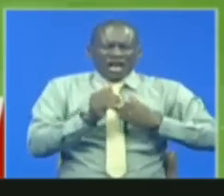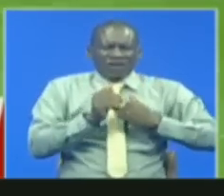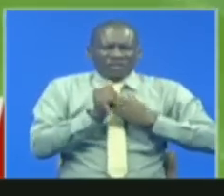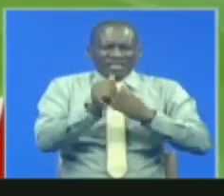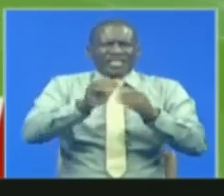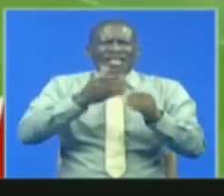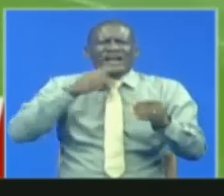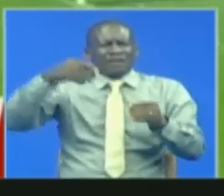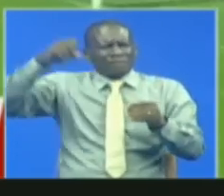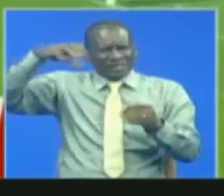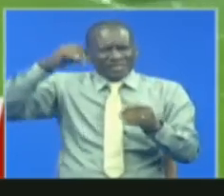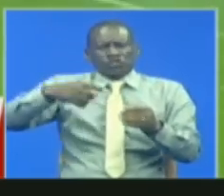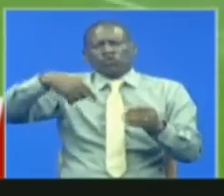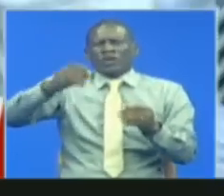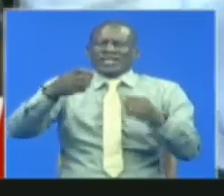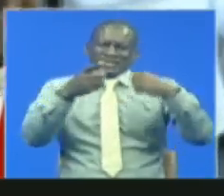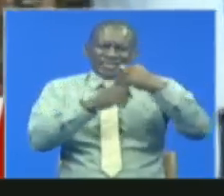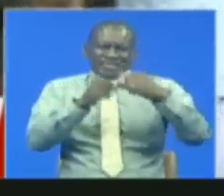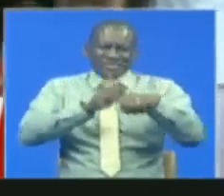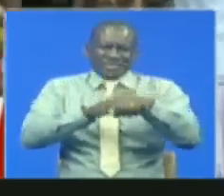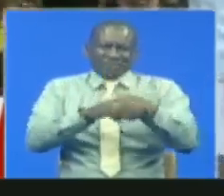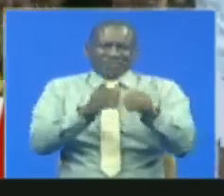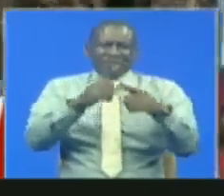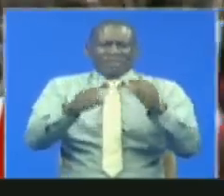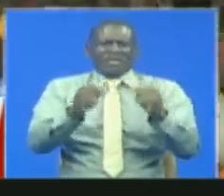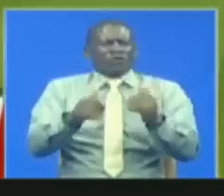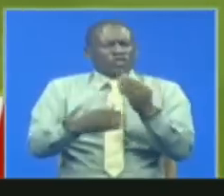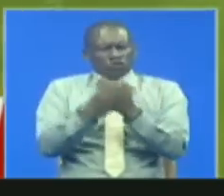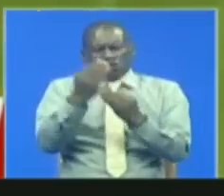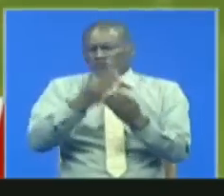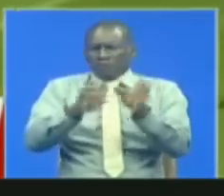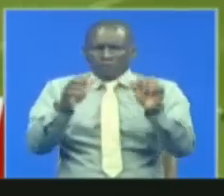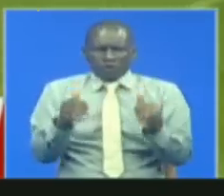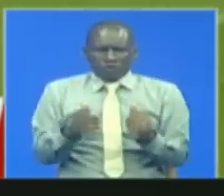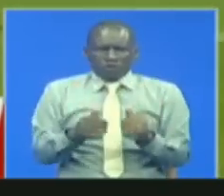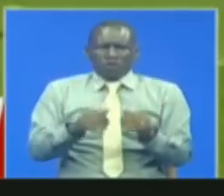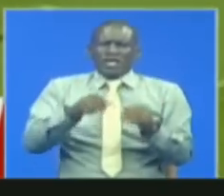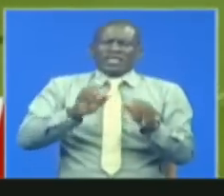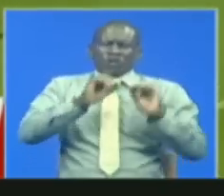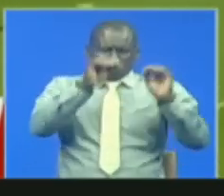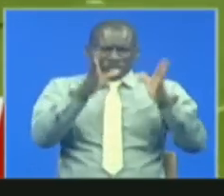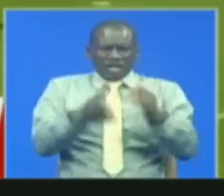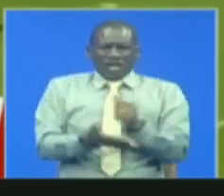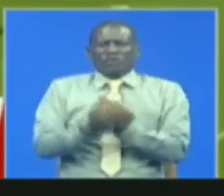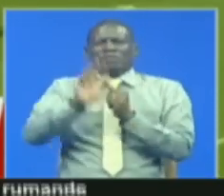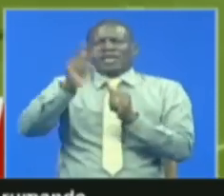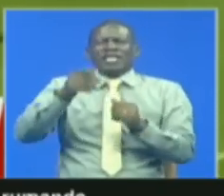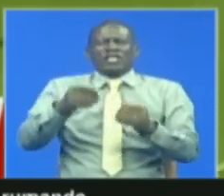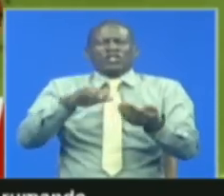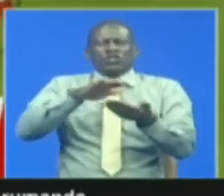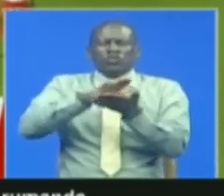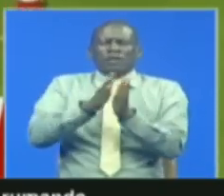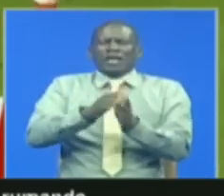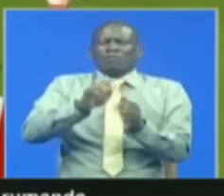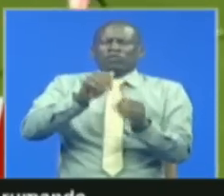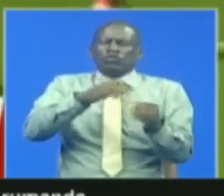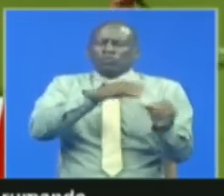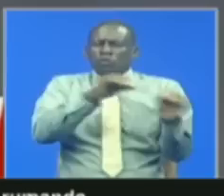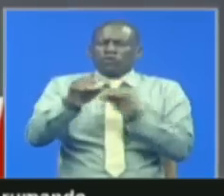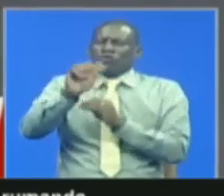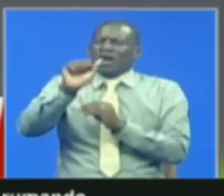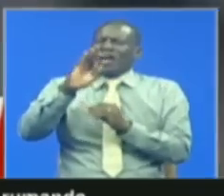kutoka sare mara moja bado hajaridhika. Aidha Migne amesaidia Kenya kufuzu kwa AFCON kwa mara ya kwanza katika